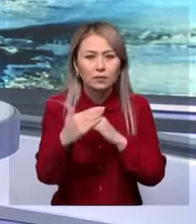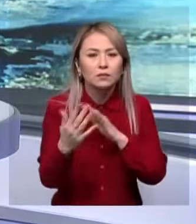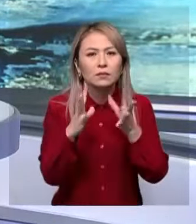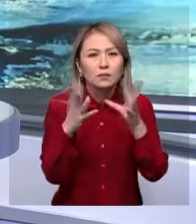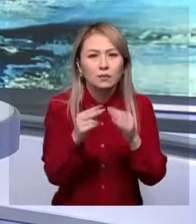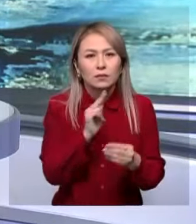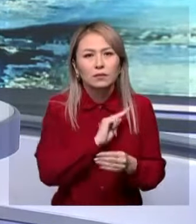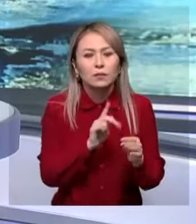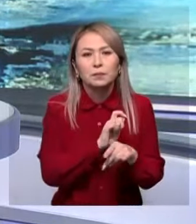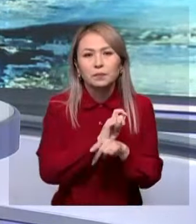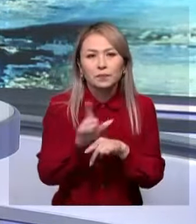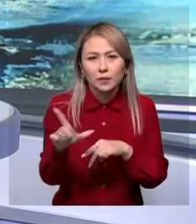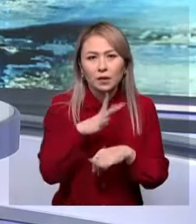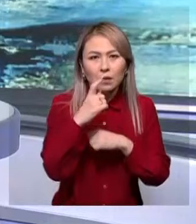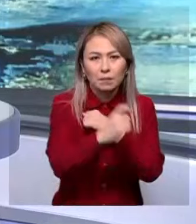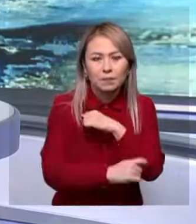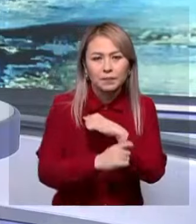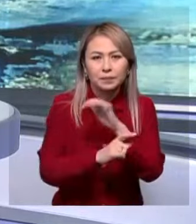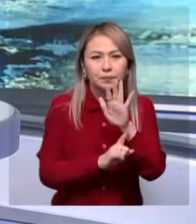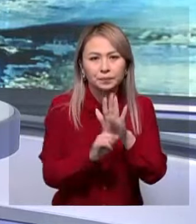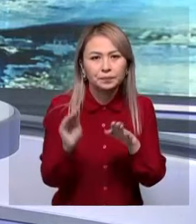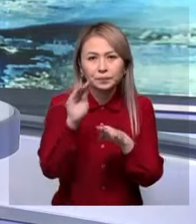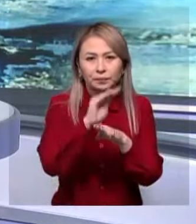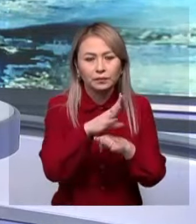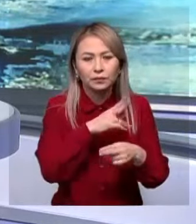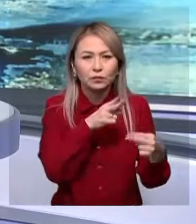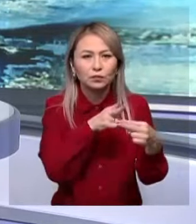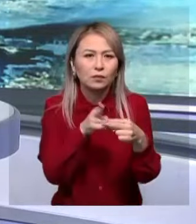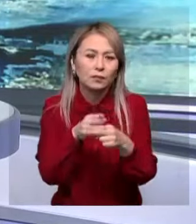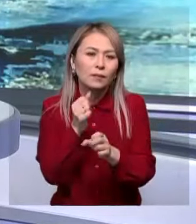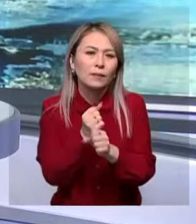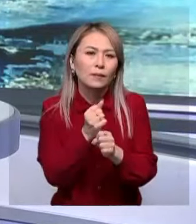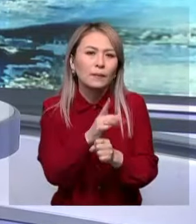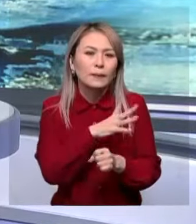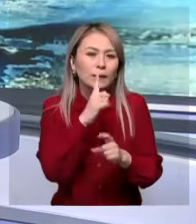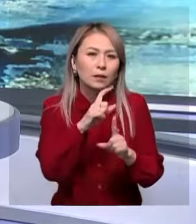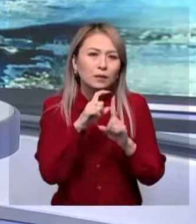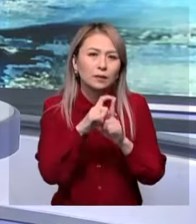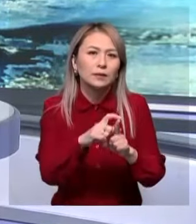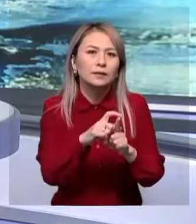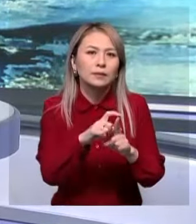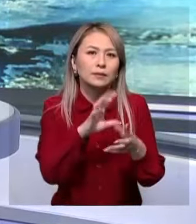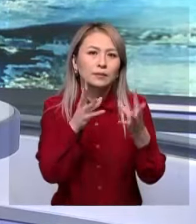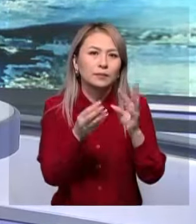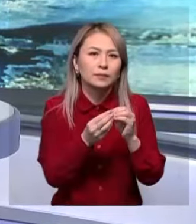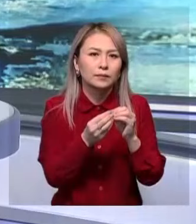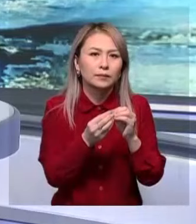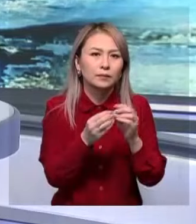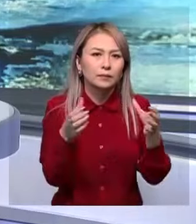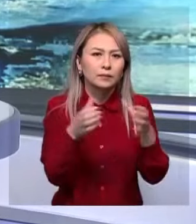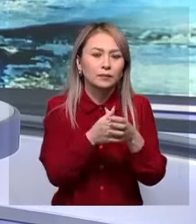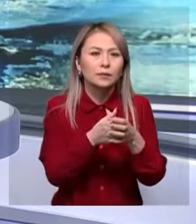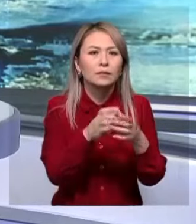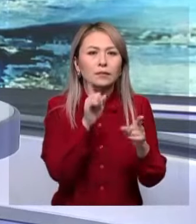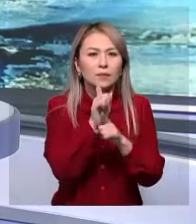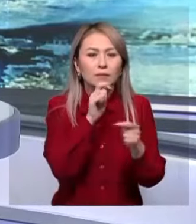жұмыла жұмысқа кірісті. Олар инертті материалдан қосымша бөгет жасап жатыр. Мамандардың сөзіне сенсек, жақын елді